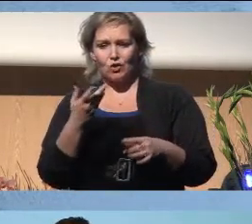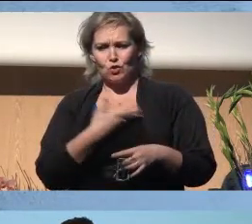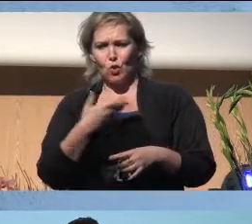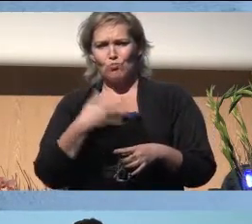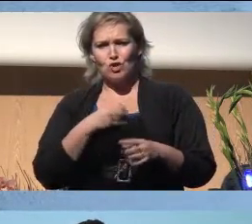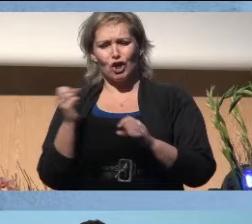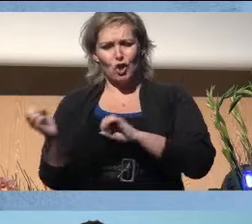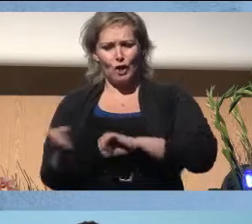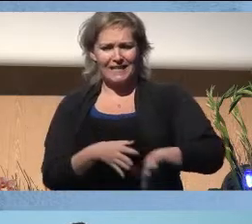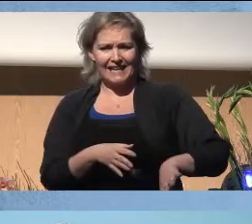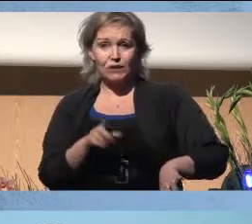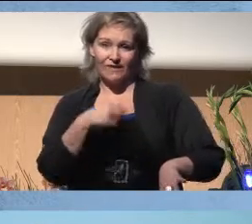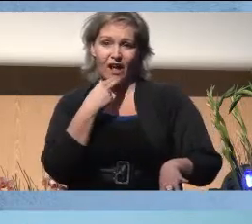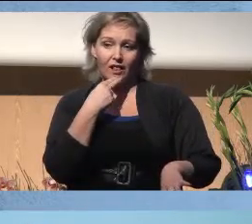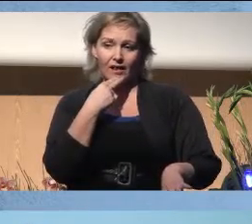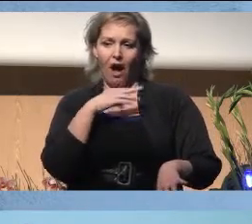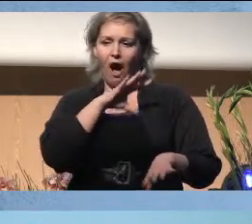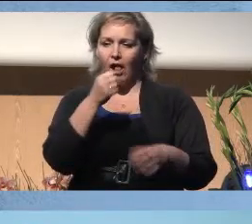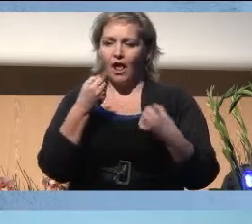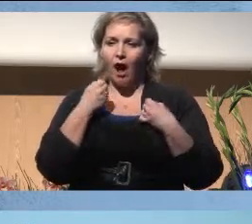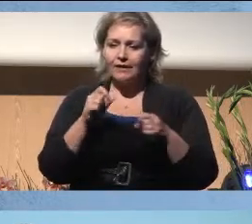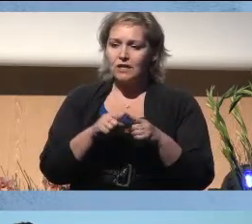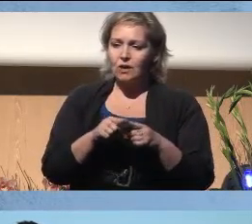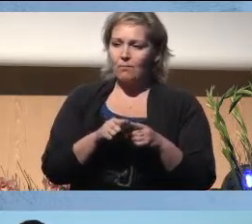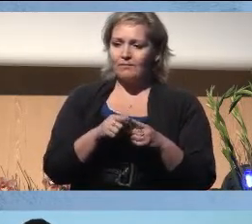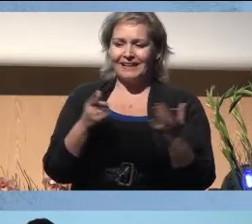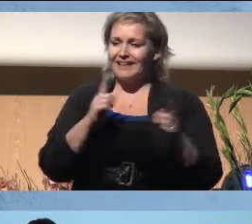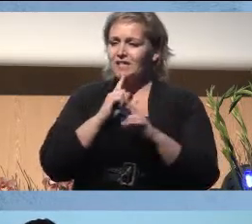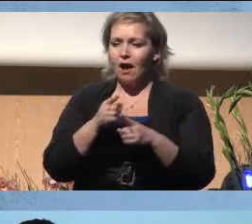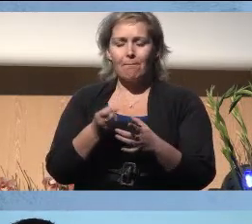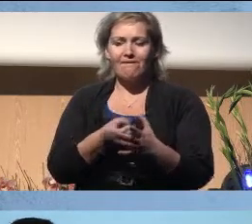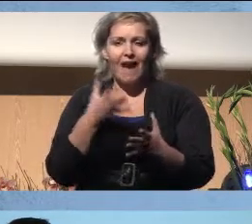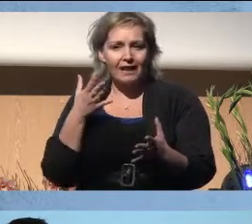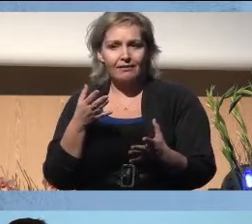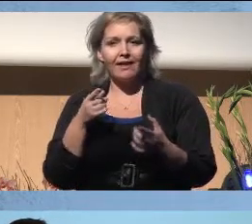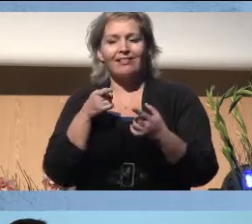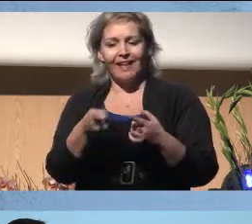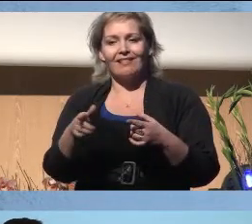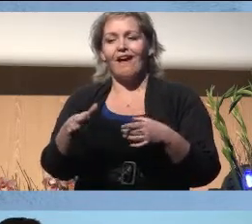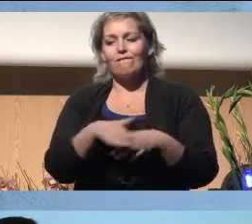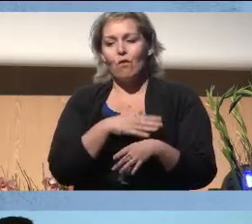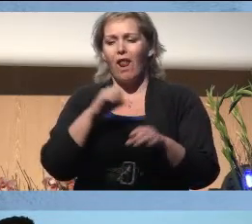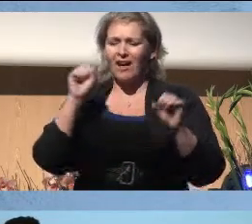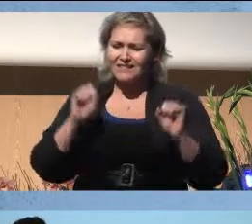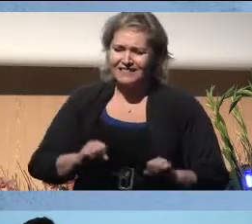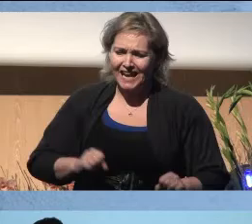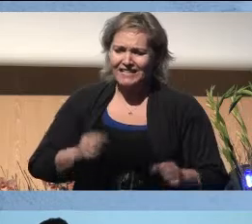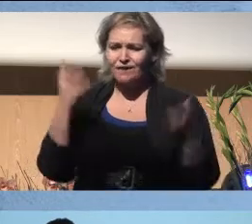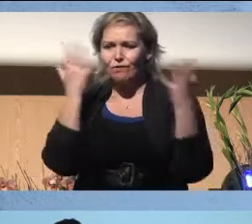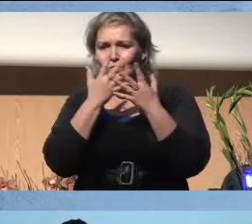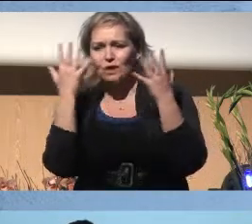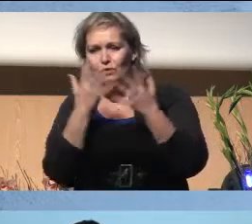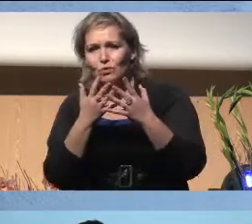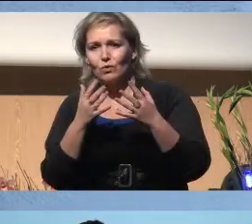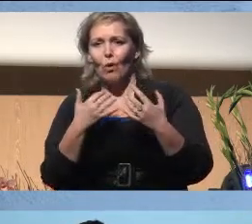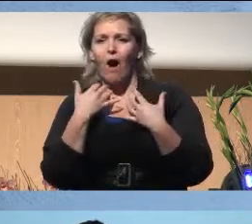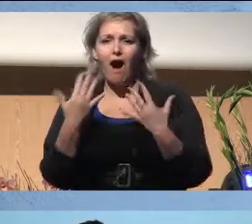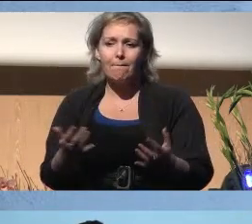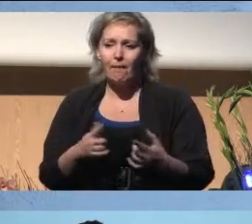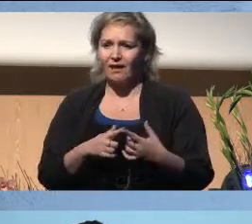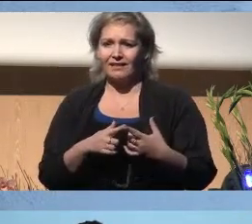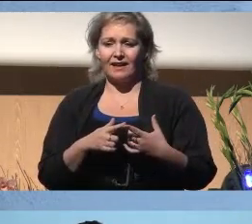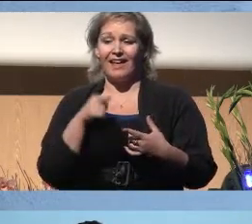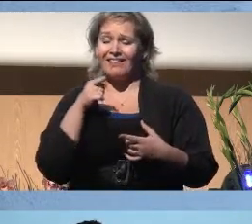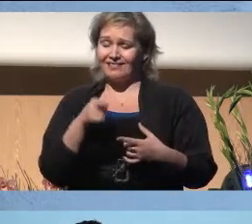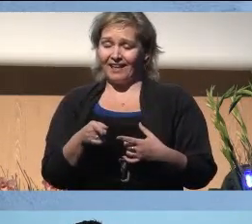mycket slöserier som det kallas, alla aktiviteter som inte skapar värde, den är ju full av stress och frustration och vanmakt. Det